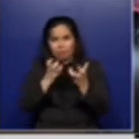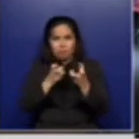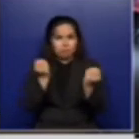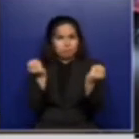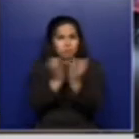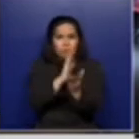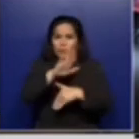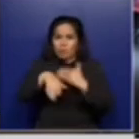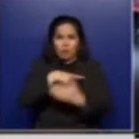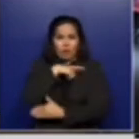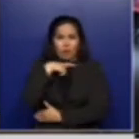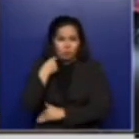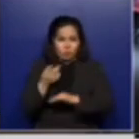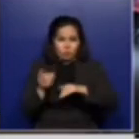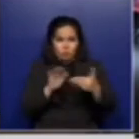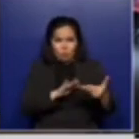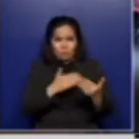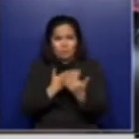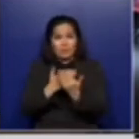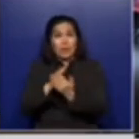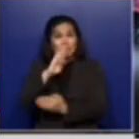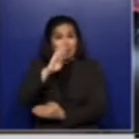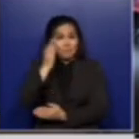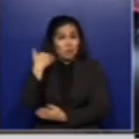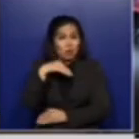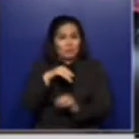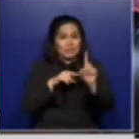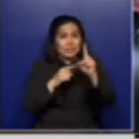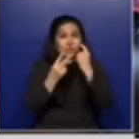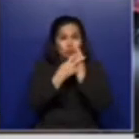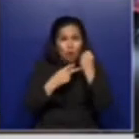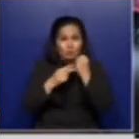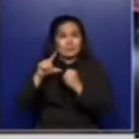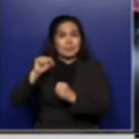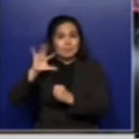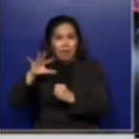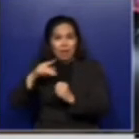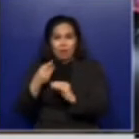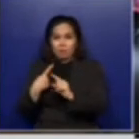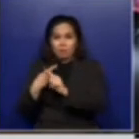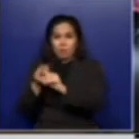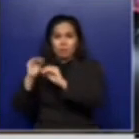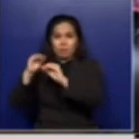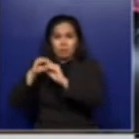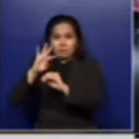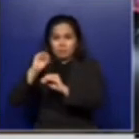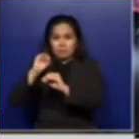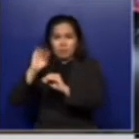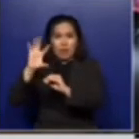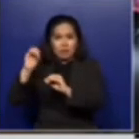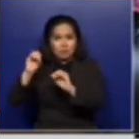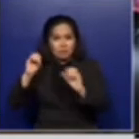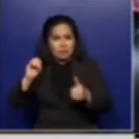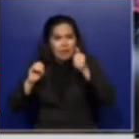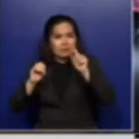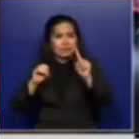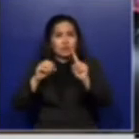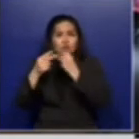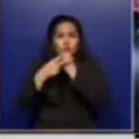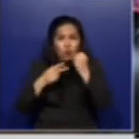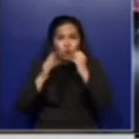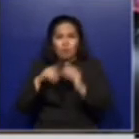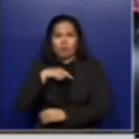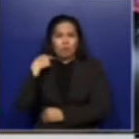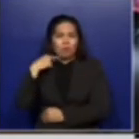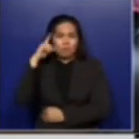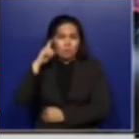จ๊งระเนระนาดค่าเงินบาทจาก25บาทมาเป็น40-50บาท ะครับมีคนฆ่าตัวตายเป็นจำนวน